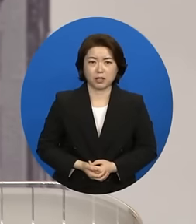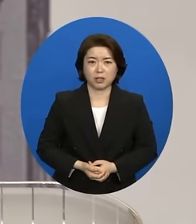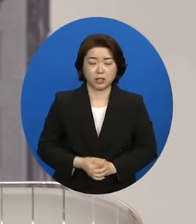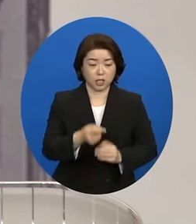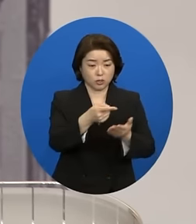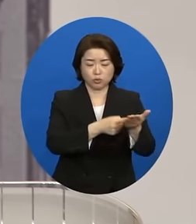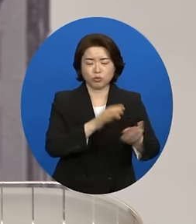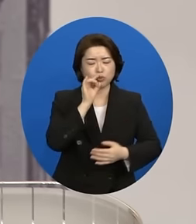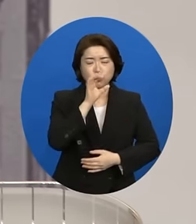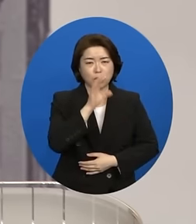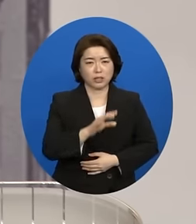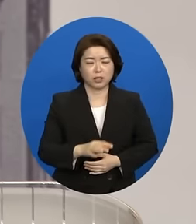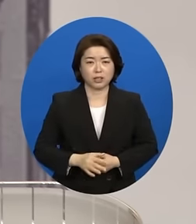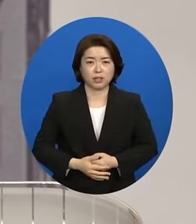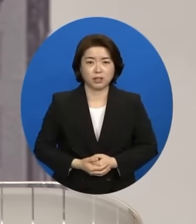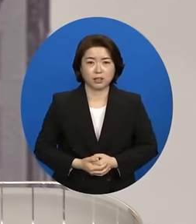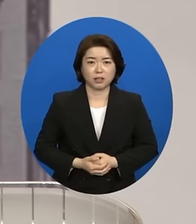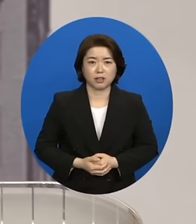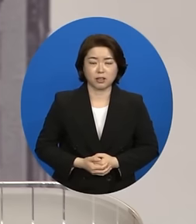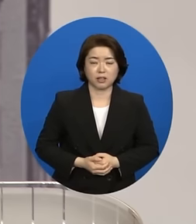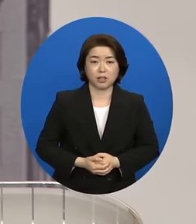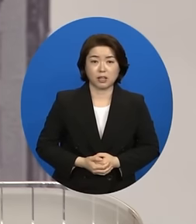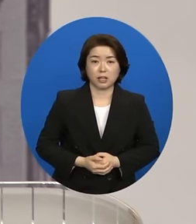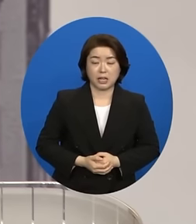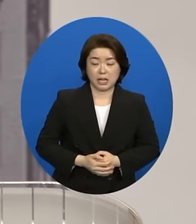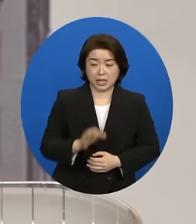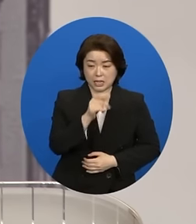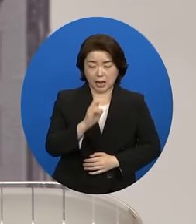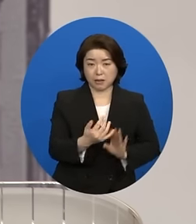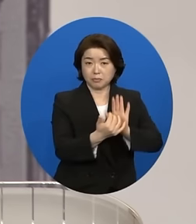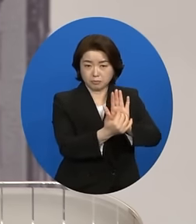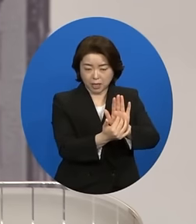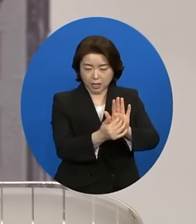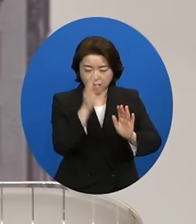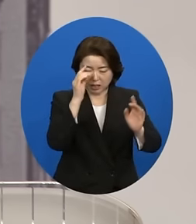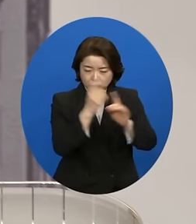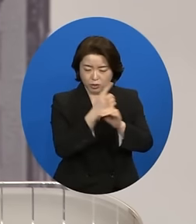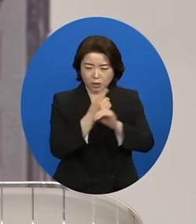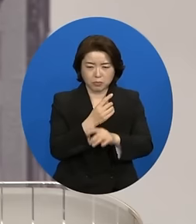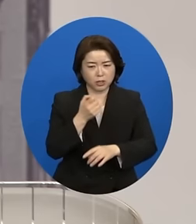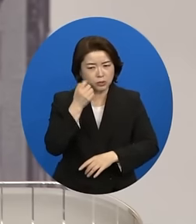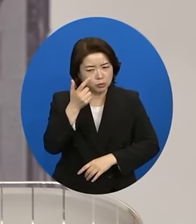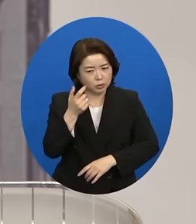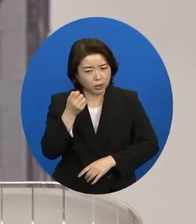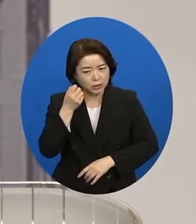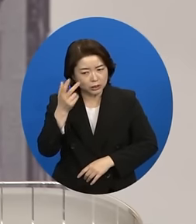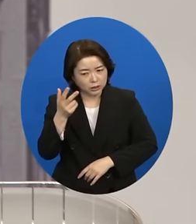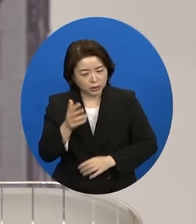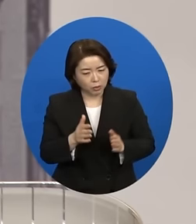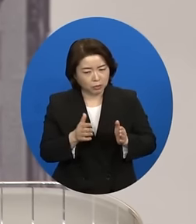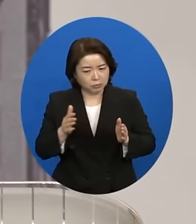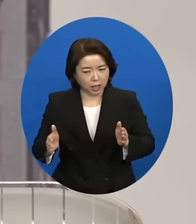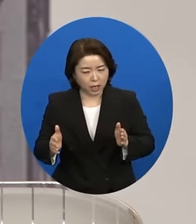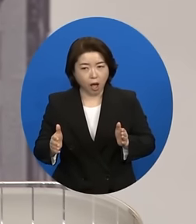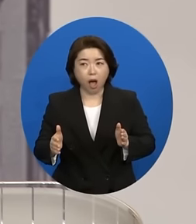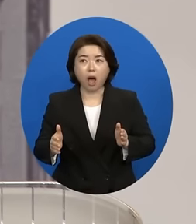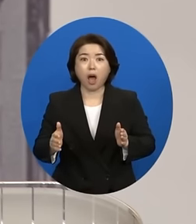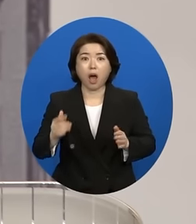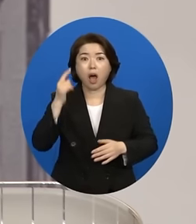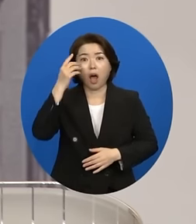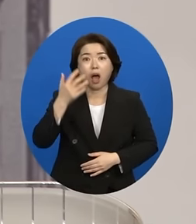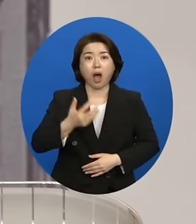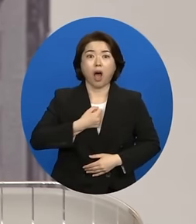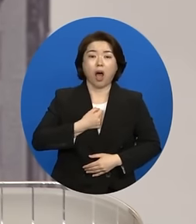수술도 못해요. 항암 치료 받으면 6개월, 1년 정도 살 수 있다는 충격적인 나쁜 소식을 들어요.